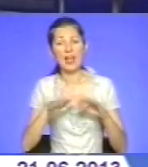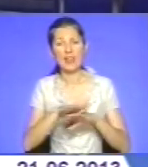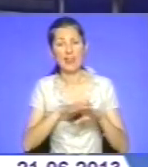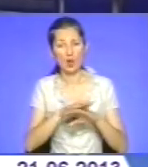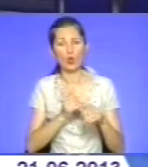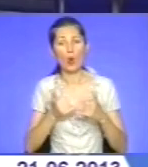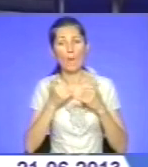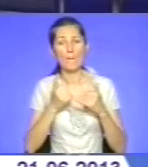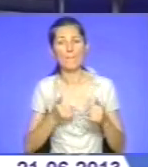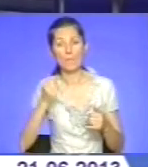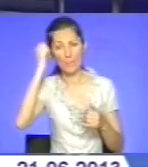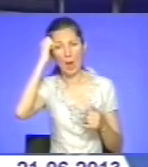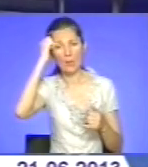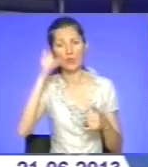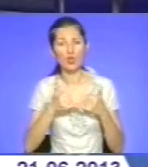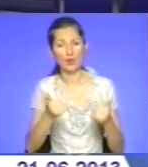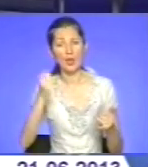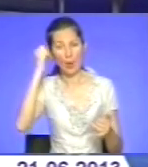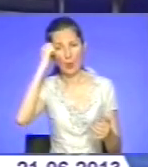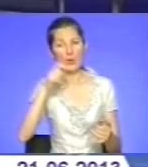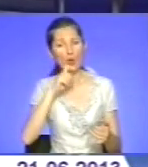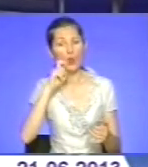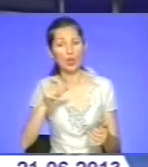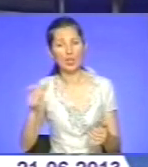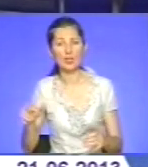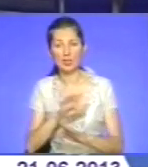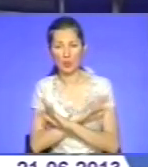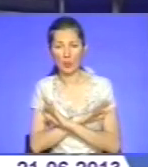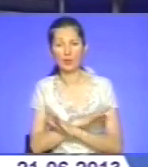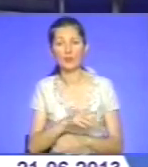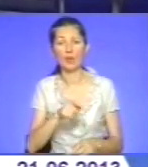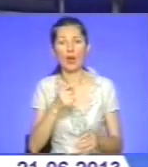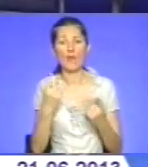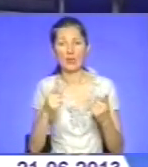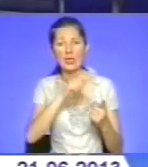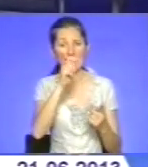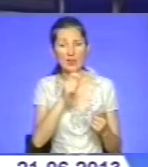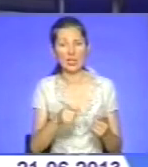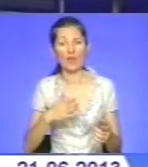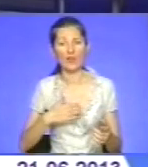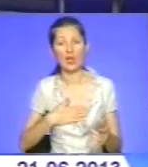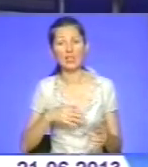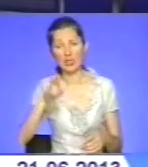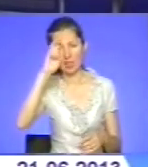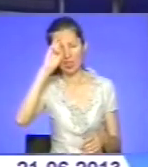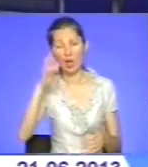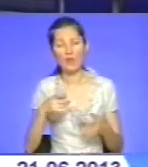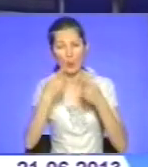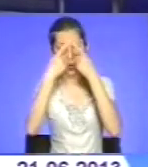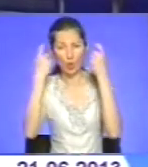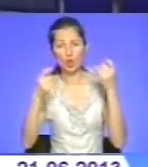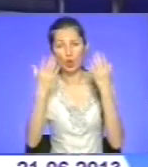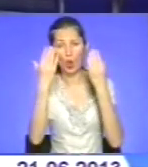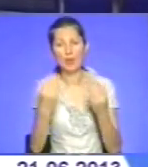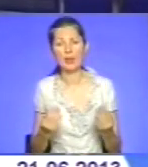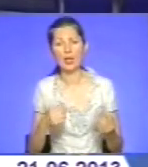загиблих під час Великої вітчизняної війни, їх подвигу та жертовності, а в нашій державі проголошено День скорботи і вшанування пам'яті жертв